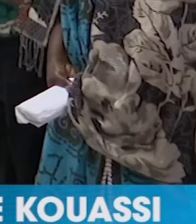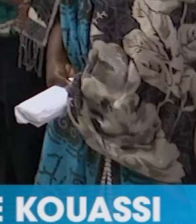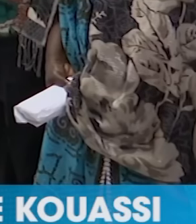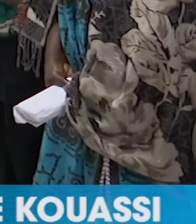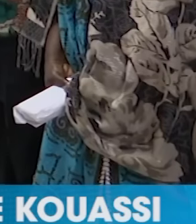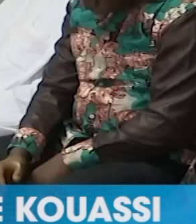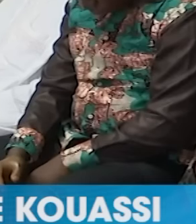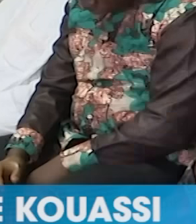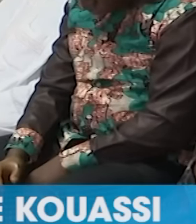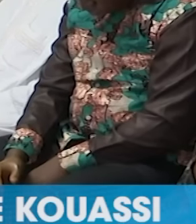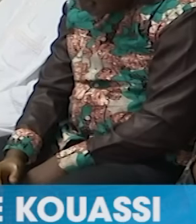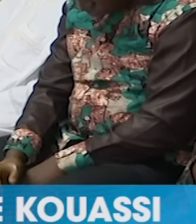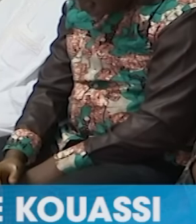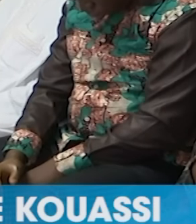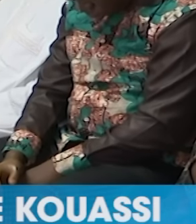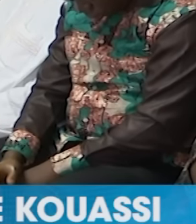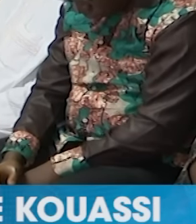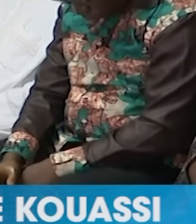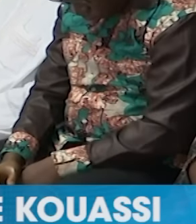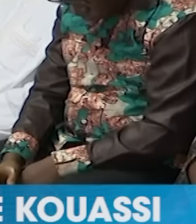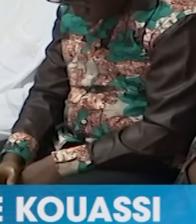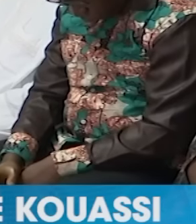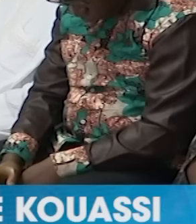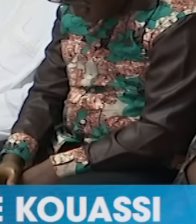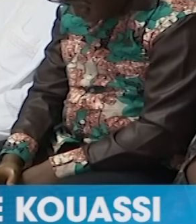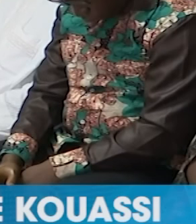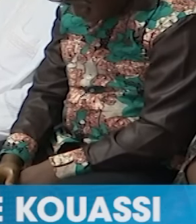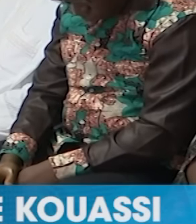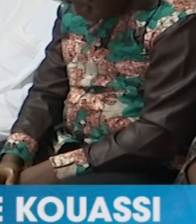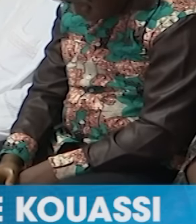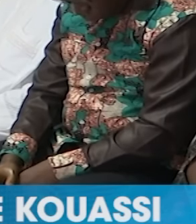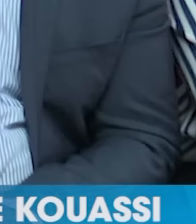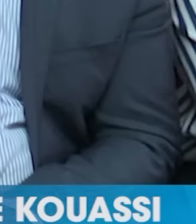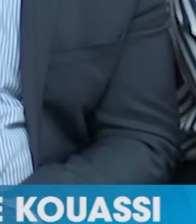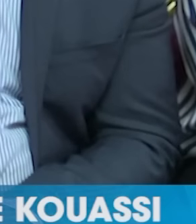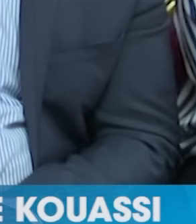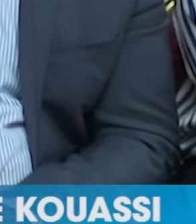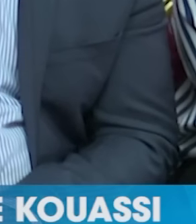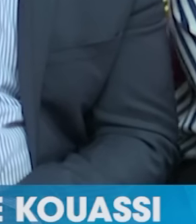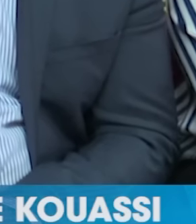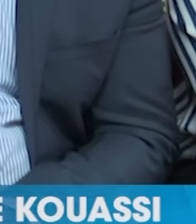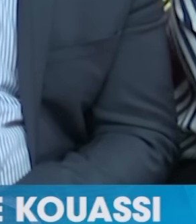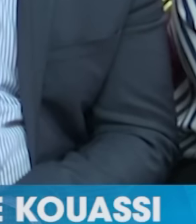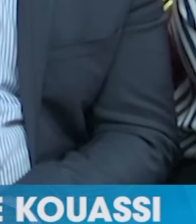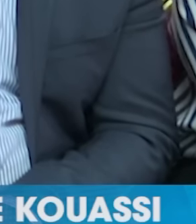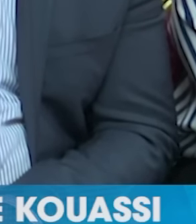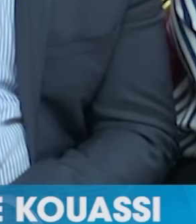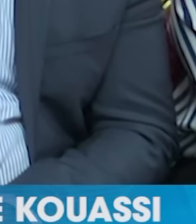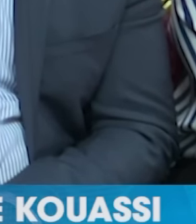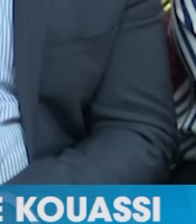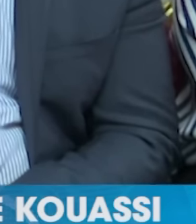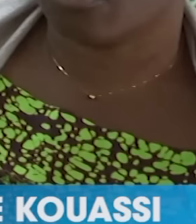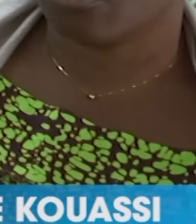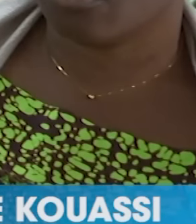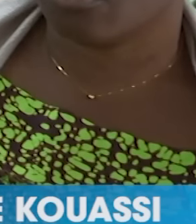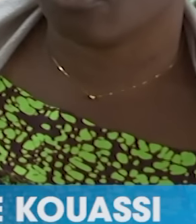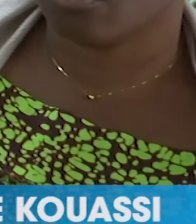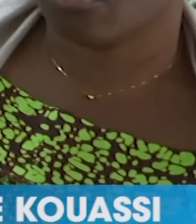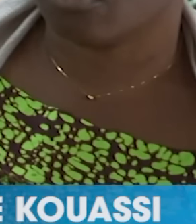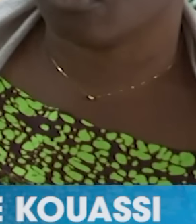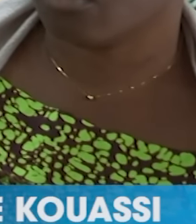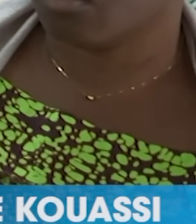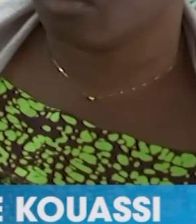Premier ministre visitait de nouveau la famille de la regrettée Esther Adassa Kouassi, 16 ans, le deuxième décès dans ce